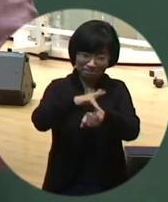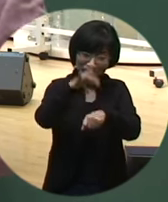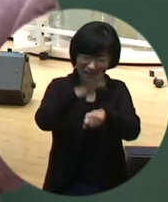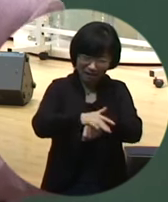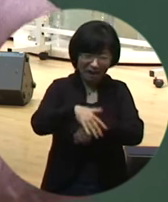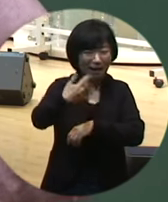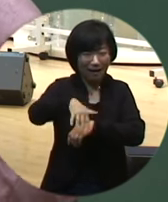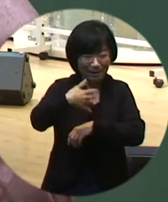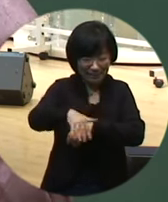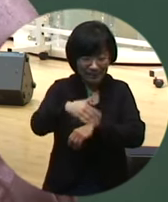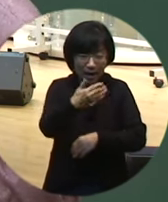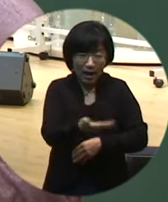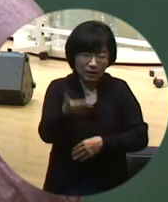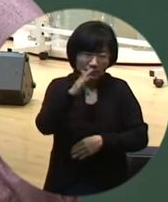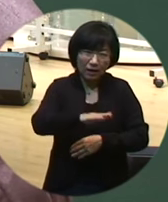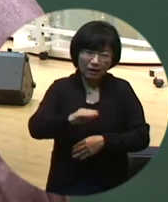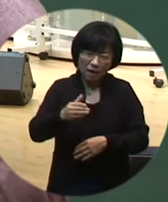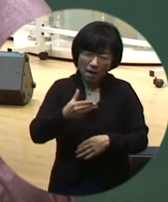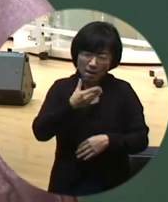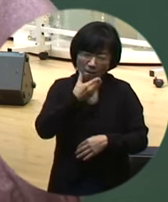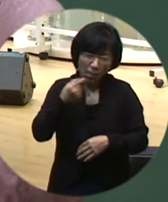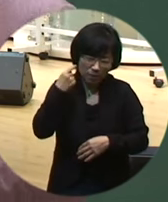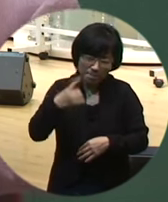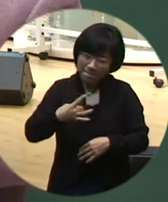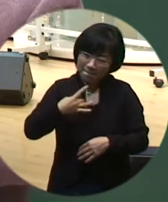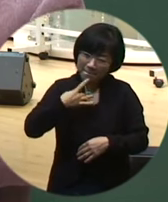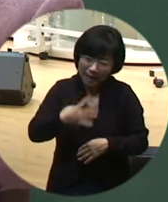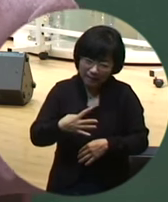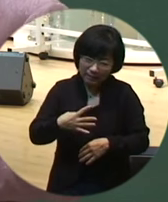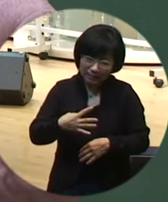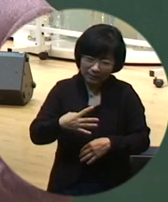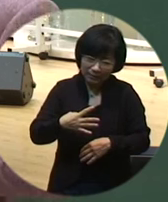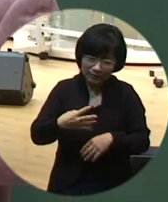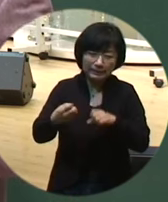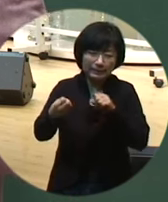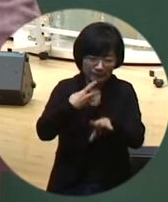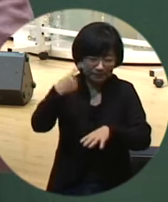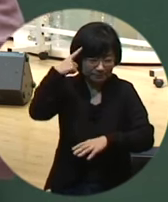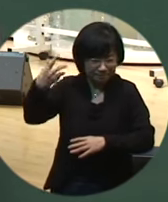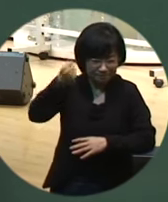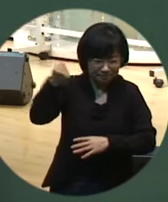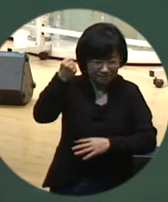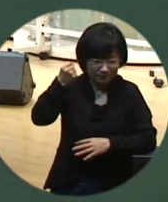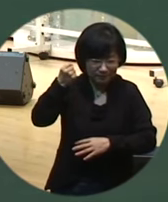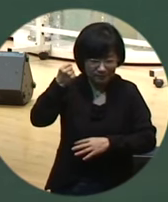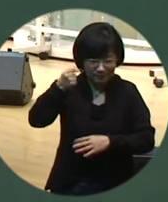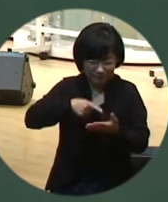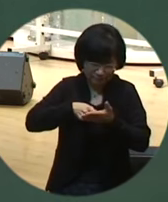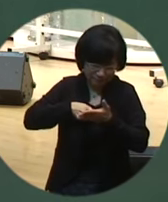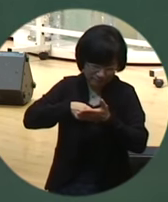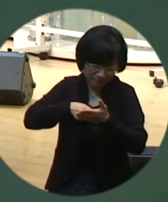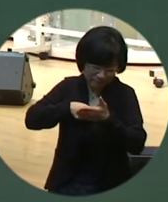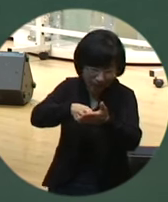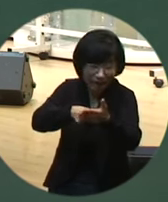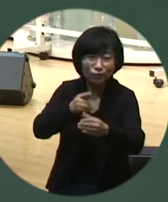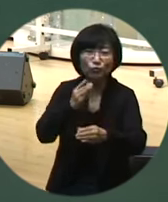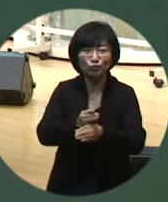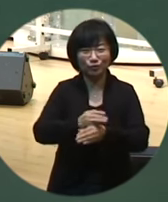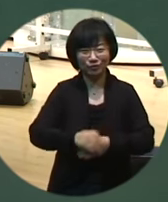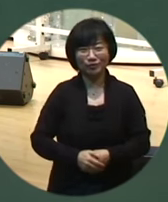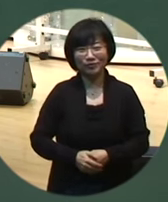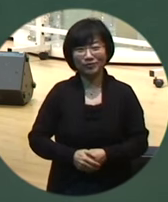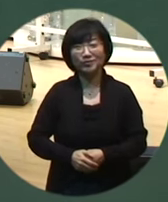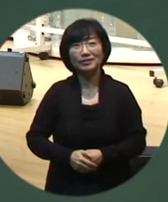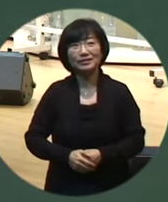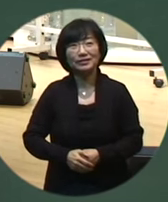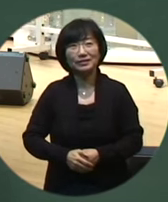go all well all the time. 복음만 응답이다. By nature, but I realize it's only gospel. Solely the gospel is the answer. 이 복음